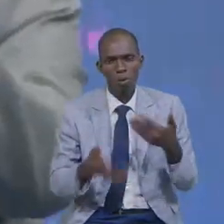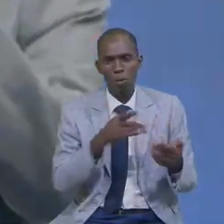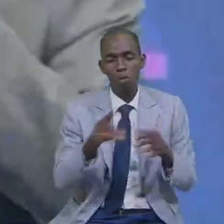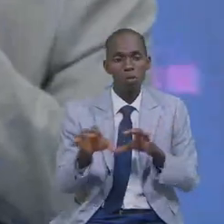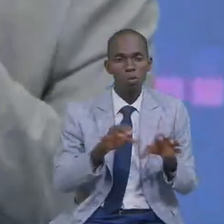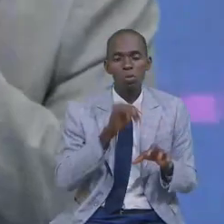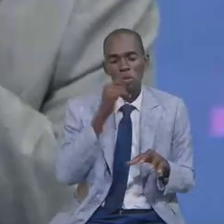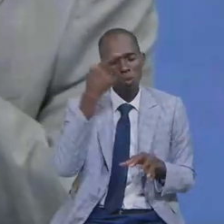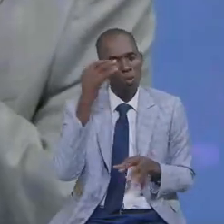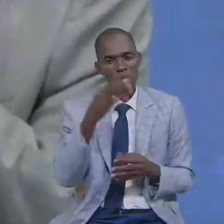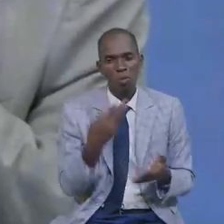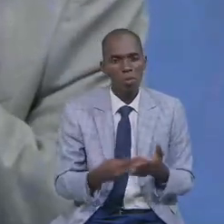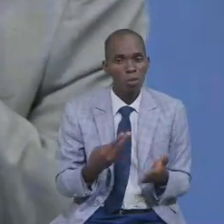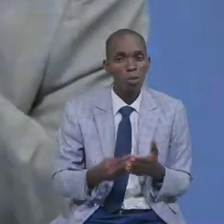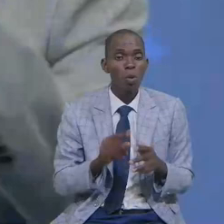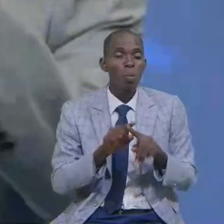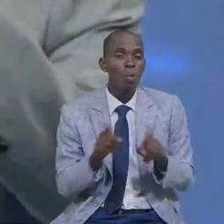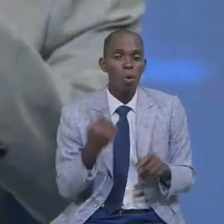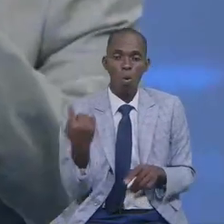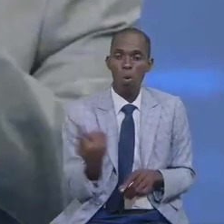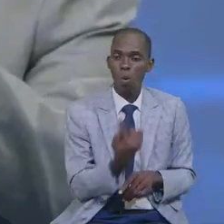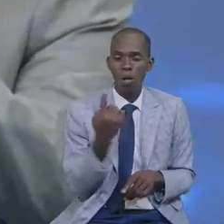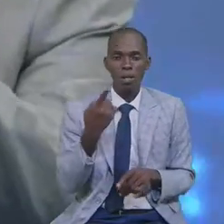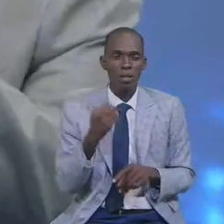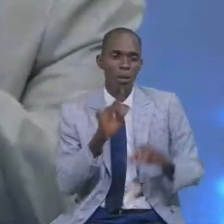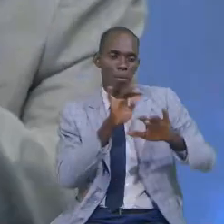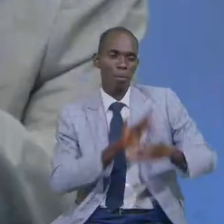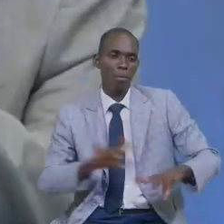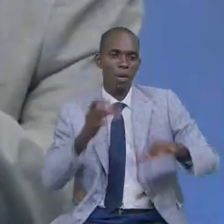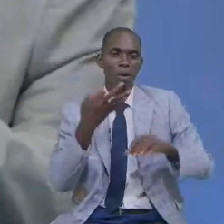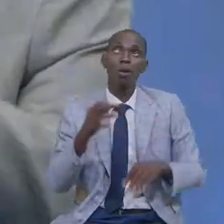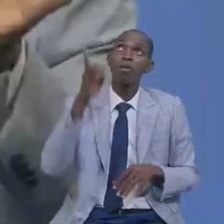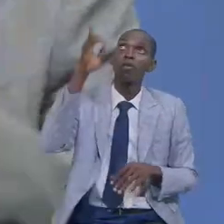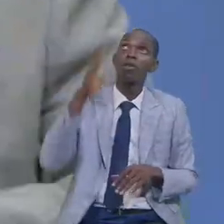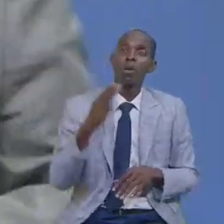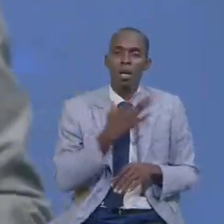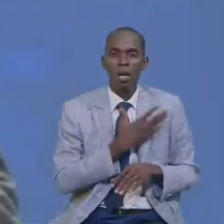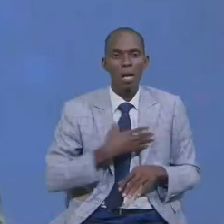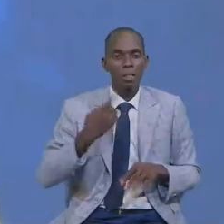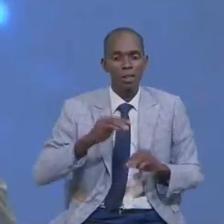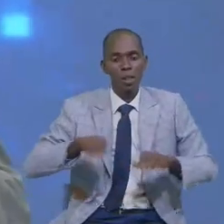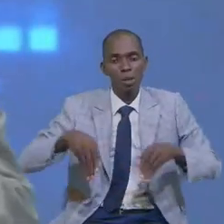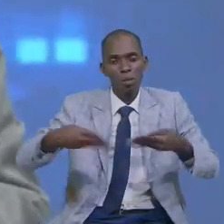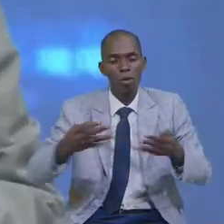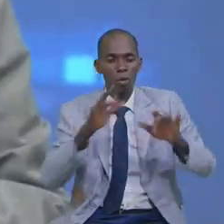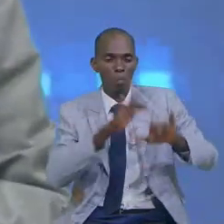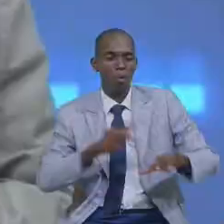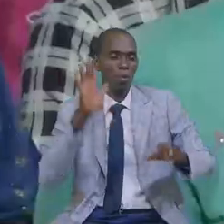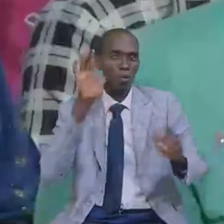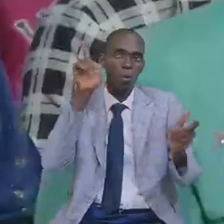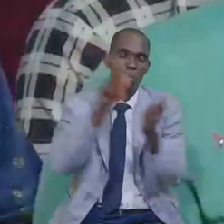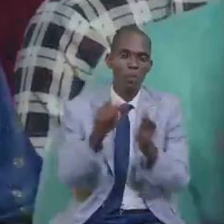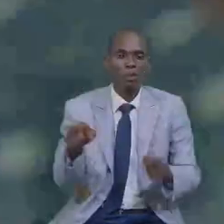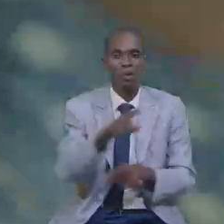ici. Seule la miséricorde de Dieu et la provision de miséricorde te parviendront ce soir au